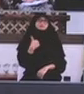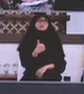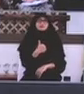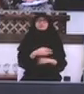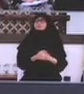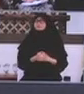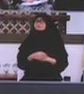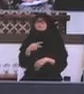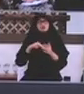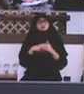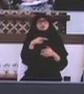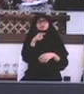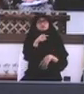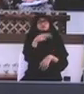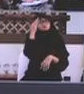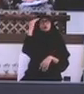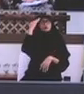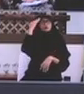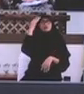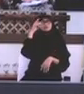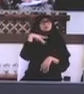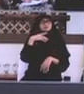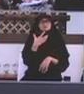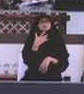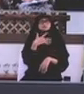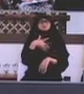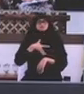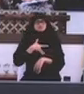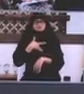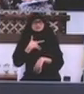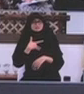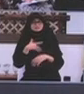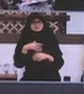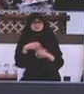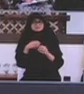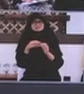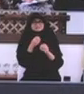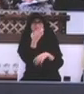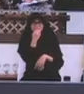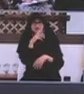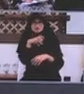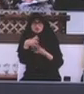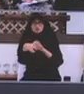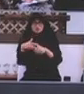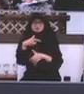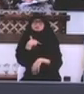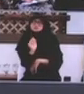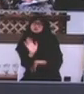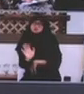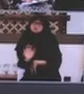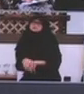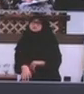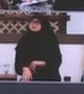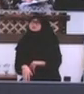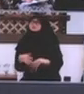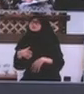sampean jenengan sebagai kades ngelola sampah di desa jenengan sanggup atau tidak? Insya Allah